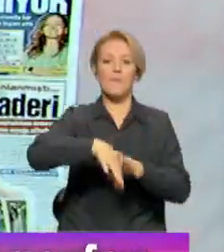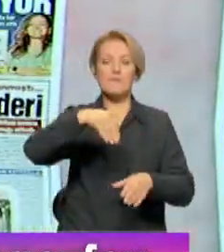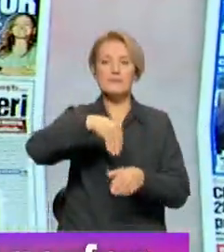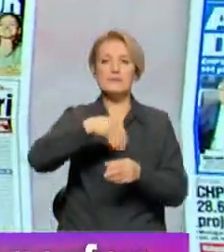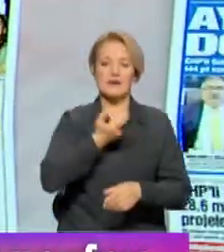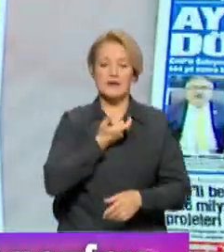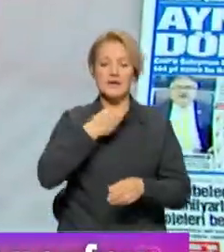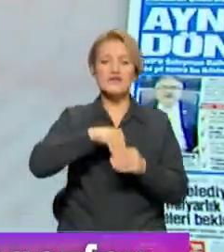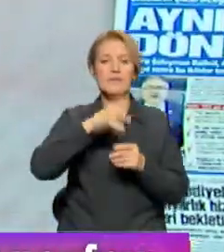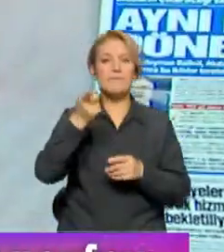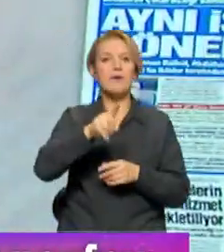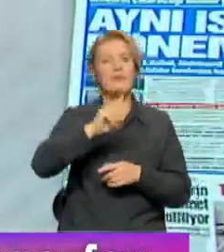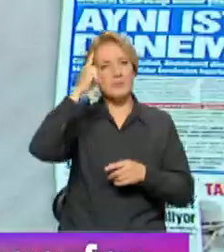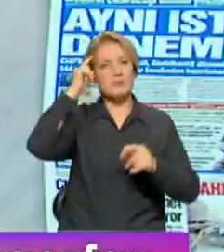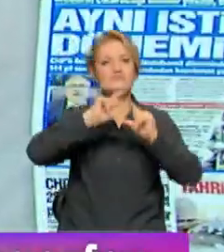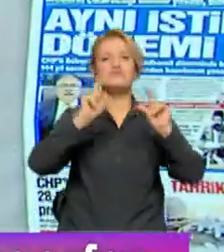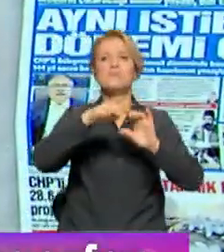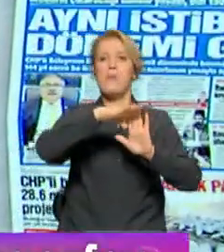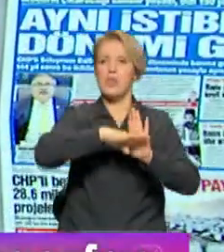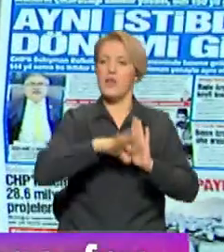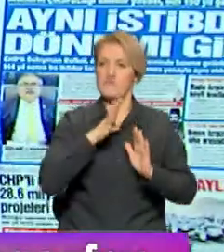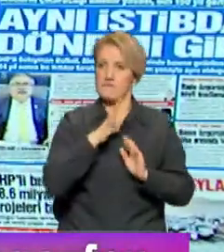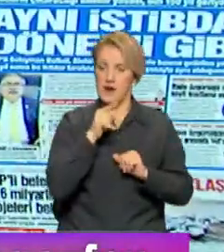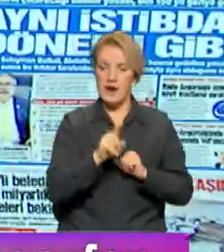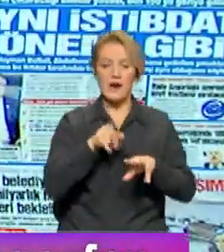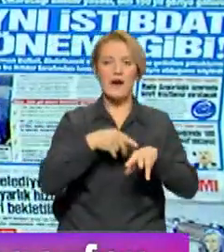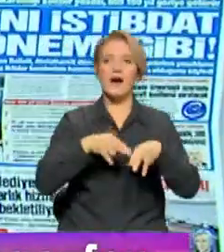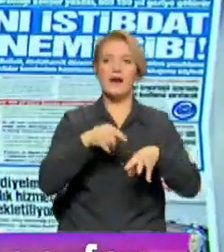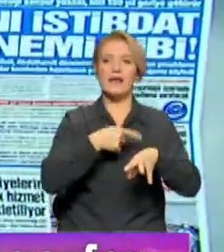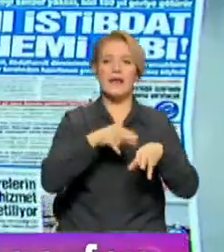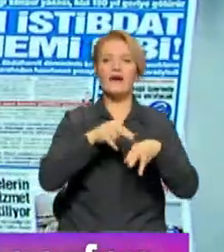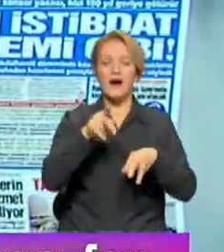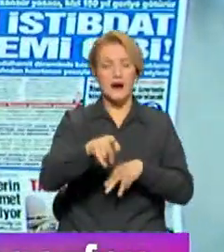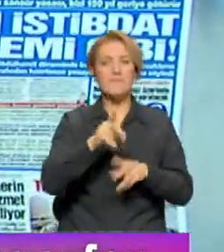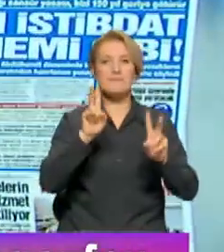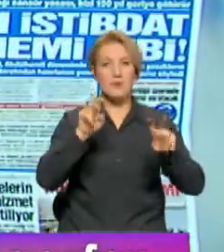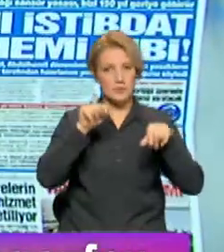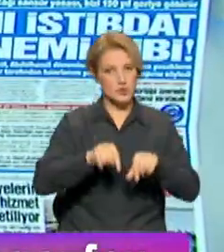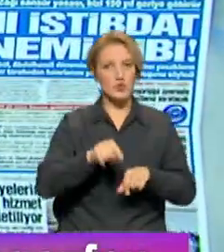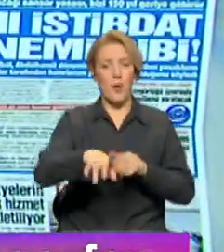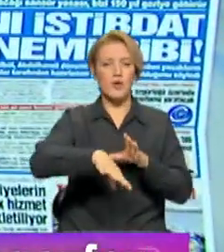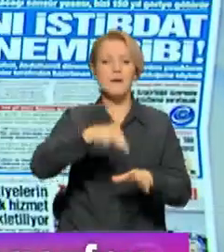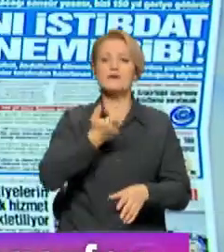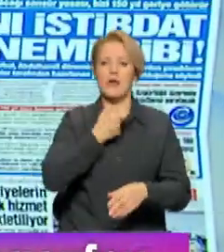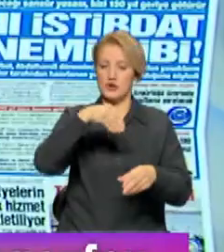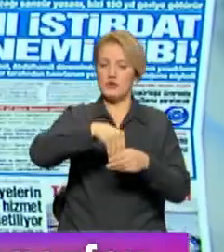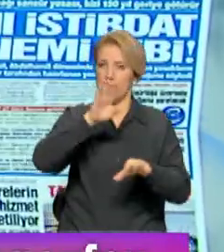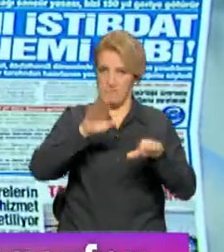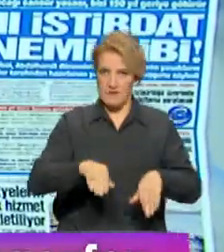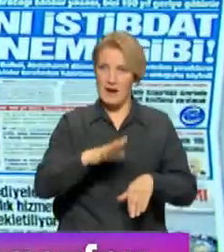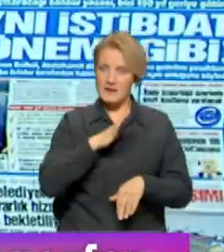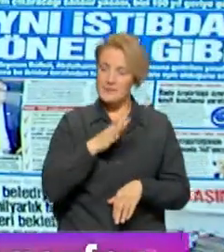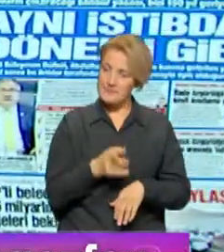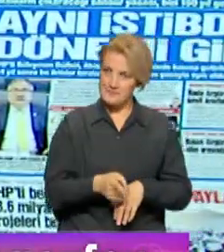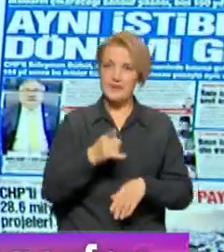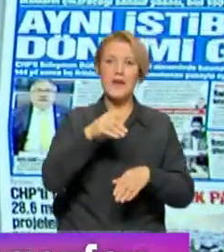yasanın içinde başka başka başlıklar maddeler de var ve KYK meselesi de o torba yasanın içinde önümüzdeki günlerde meclis